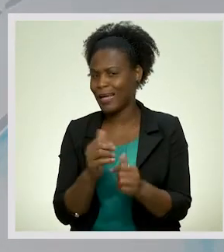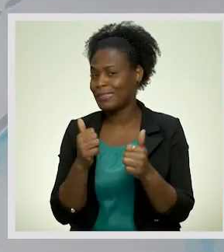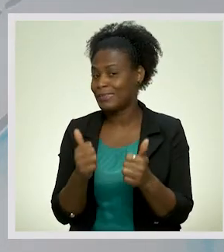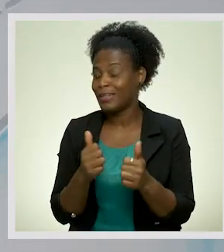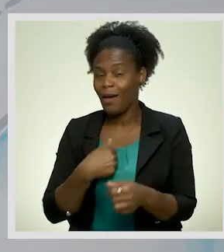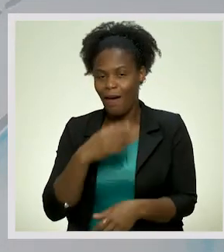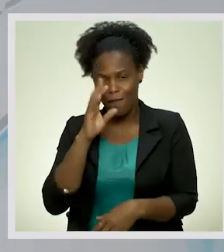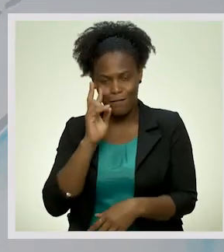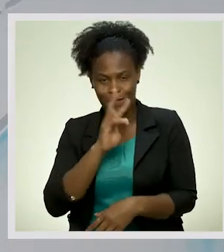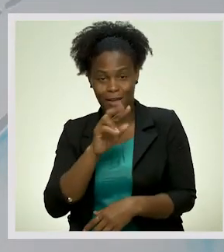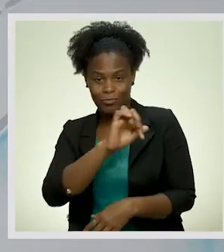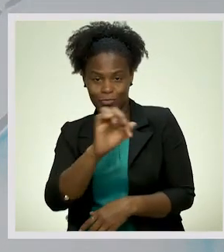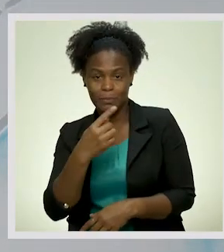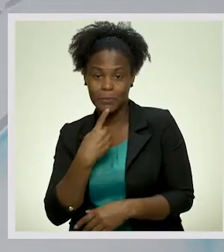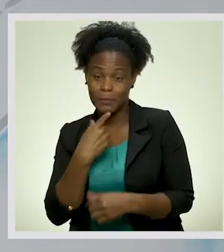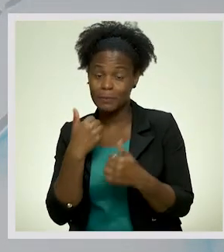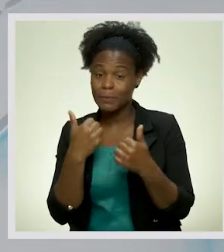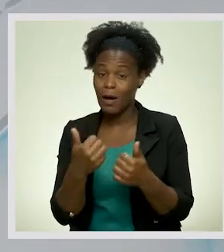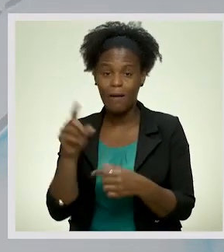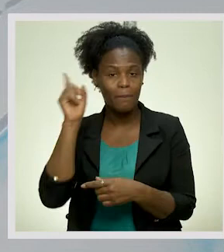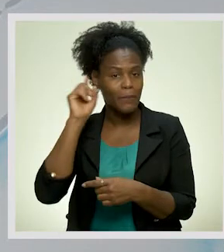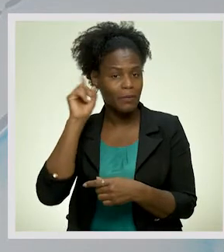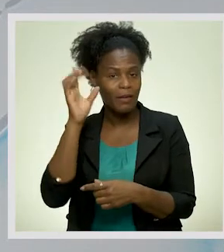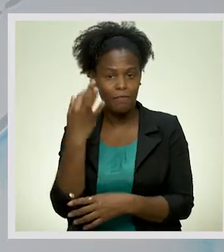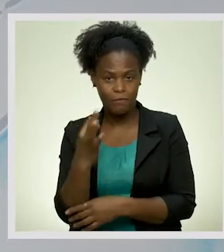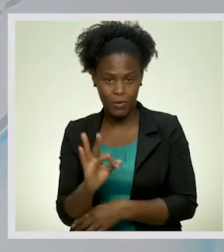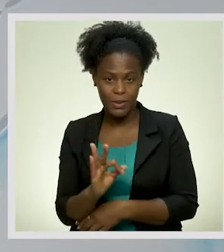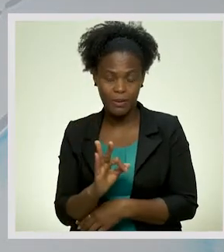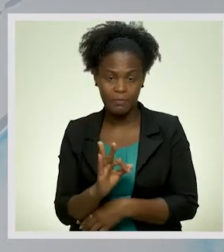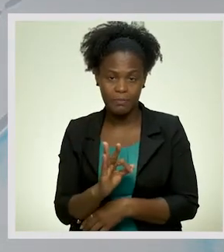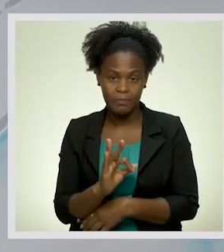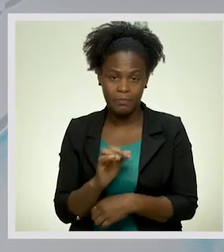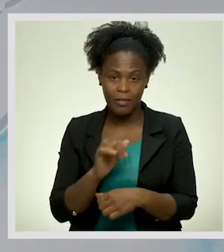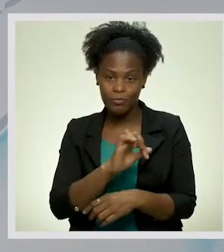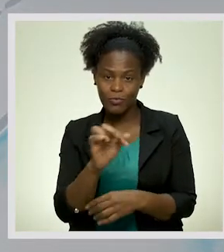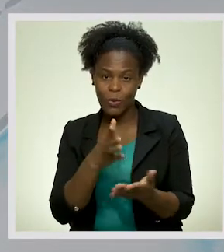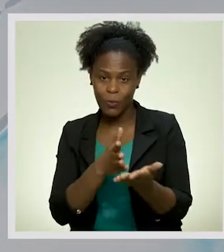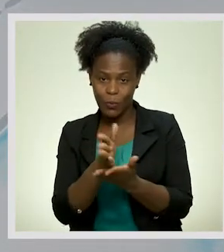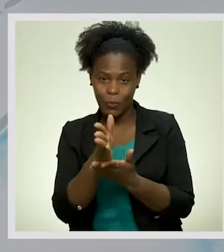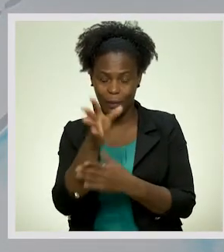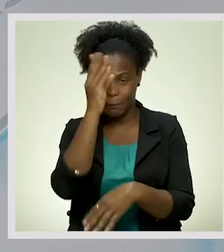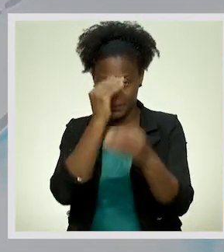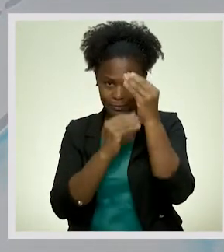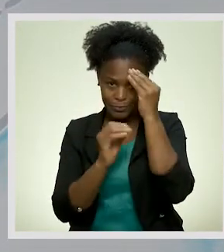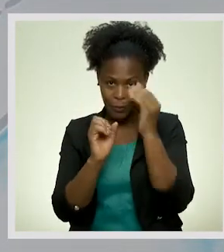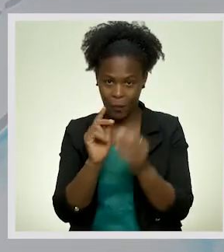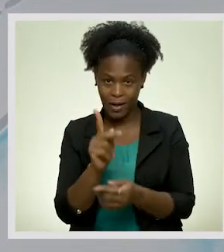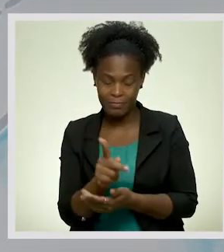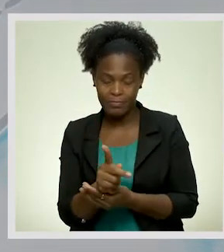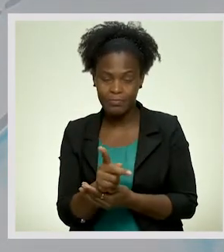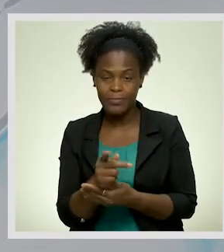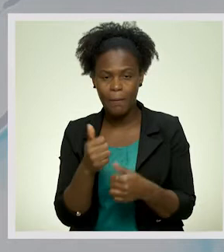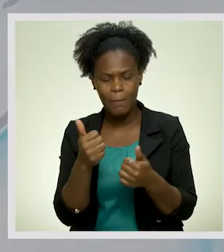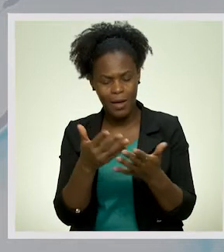vu que vous avez bien compris l'importance du français. Il faut continuer à apprendre, ok? Et